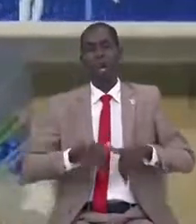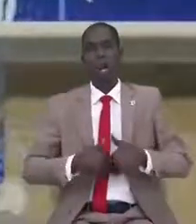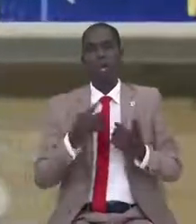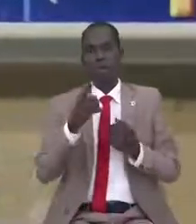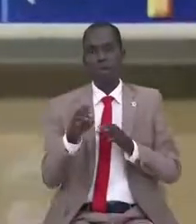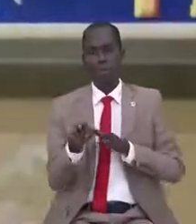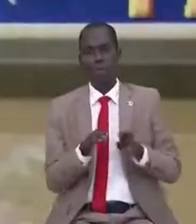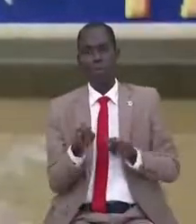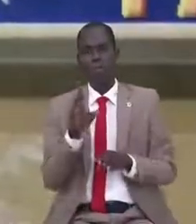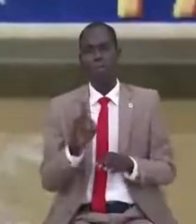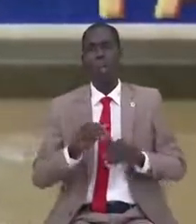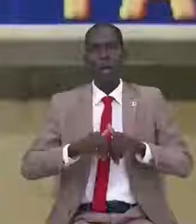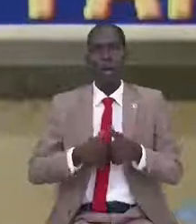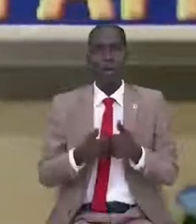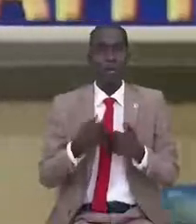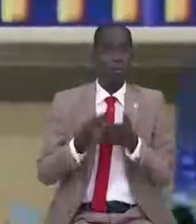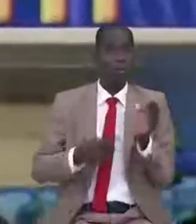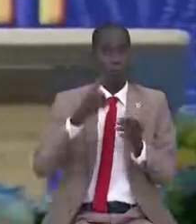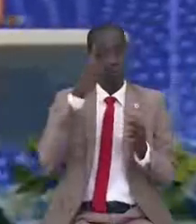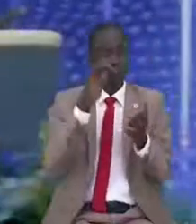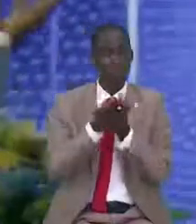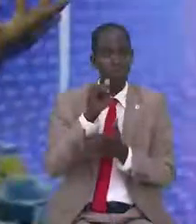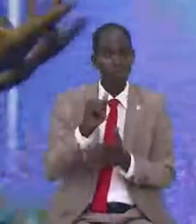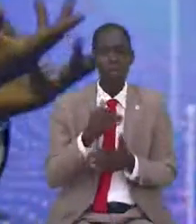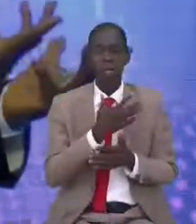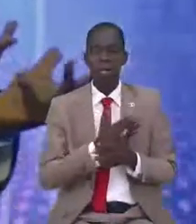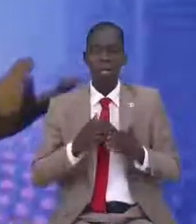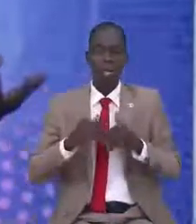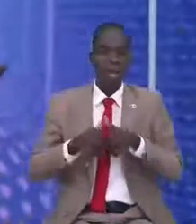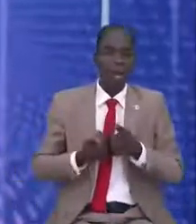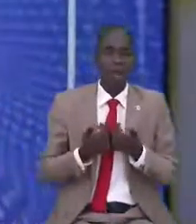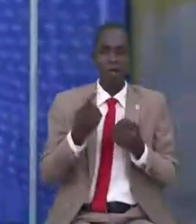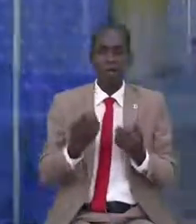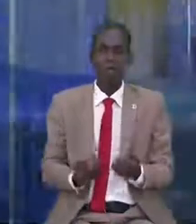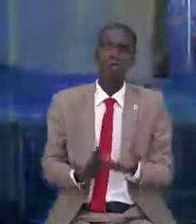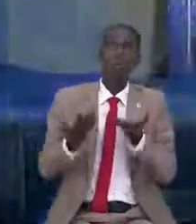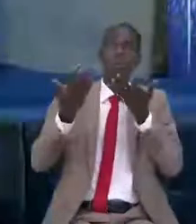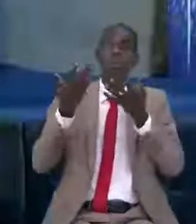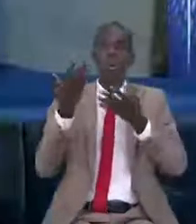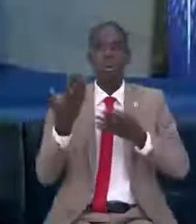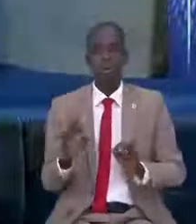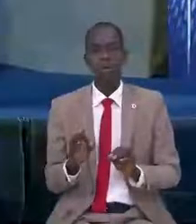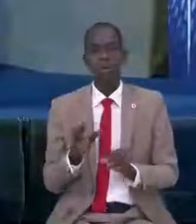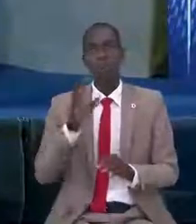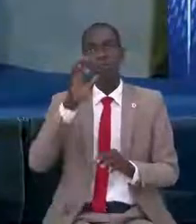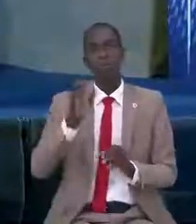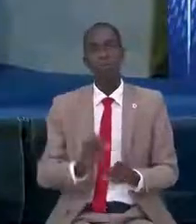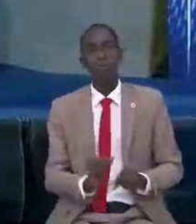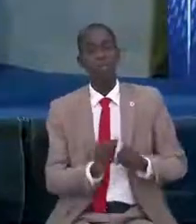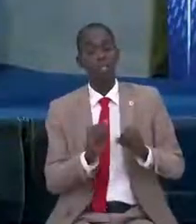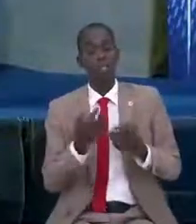cru, ce que tu as cru, et comment le sacrifice de Christ au calvaire